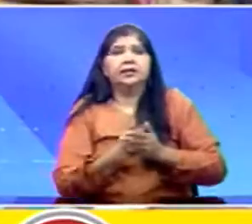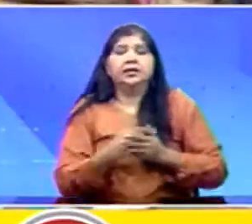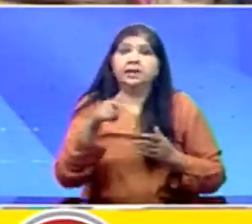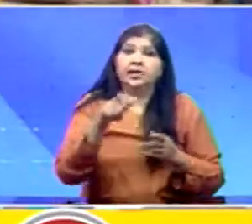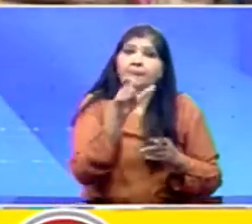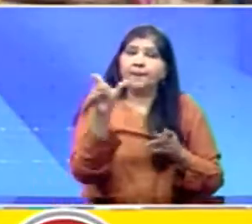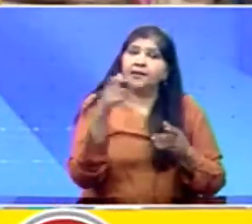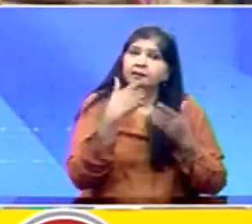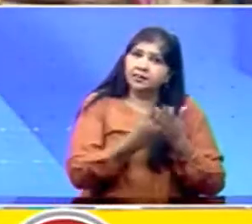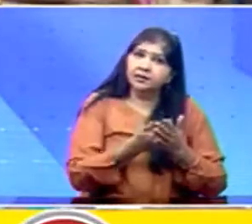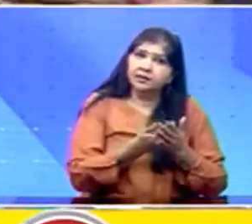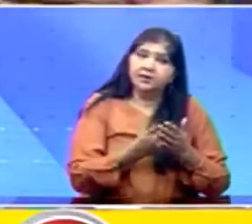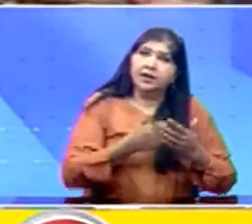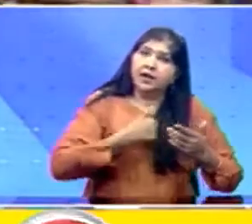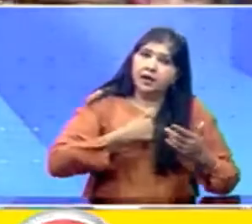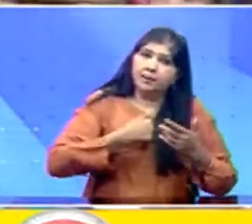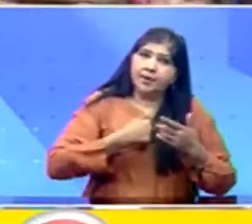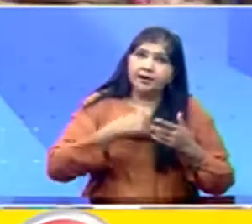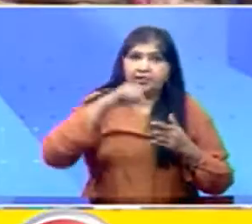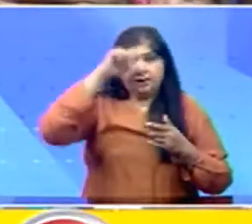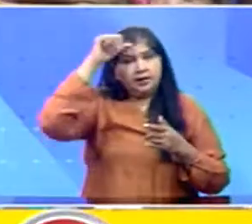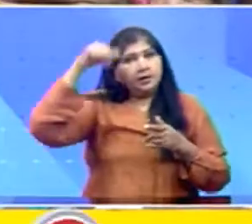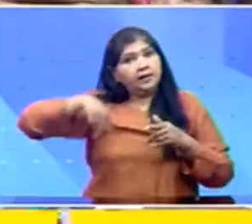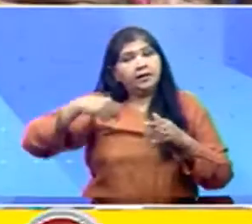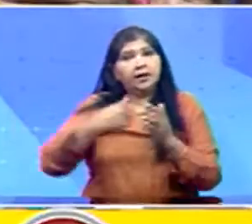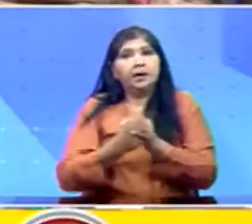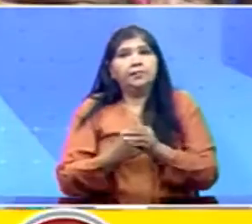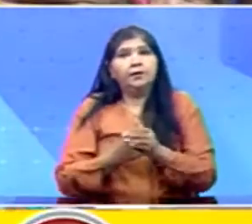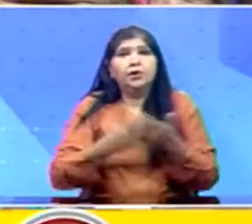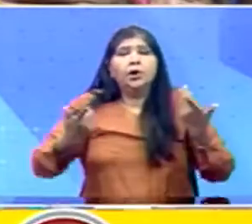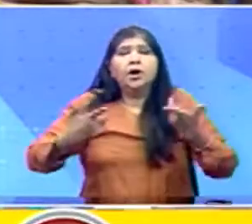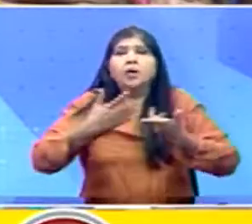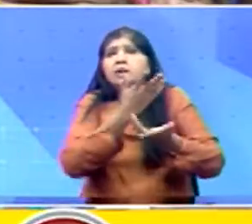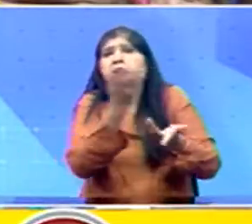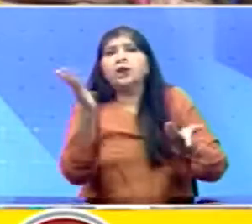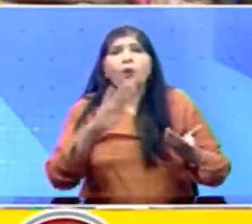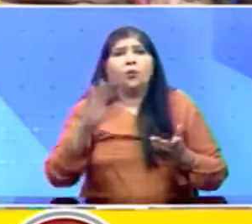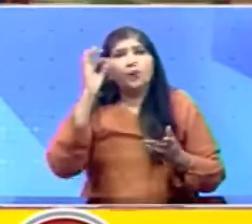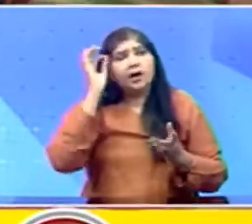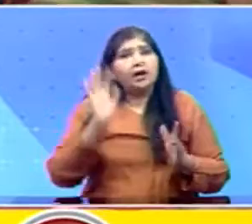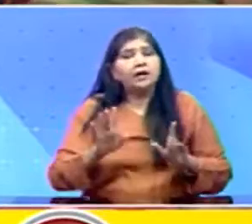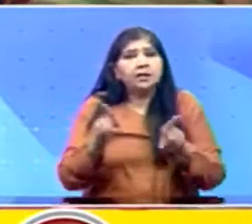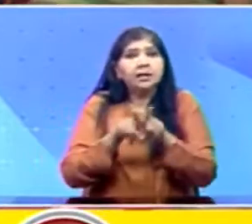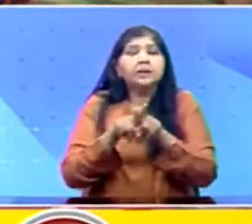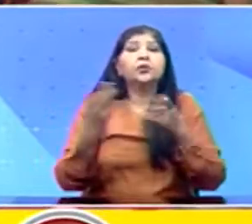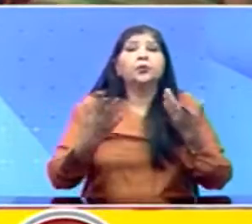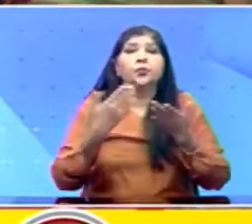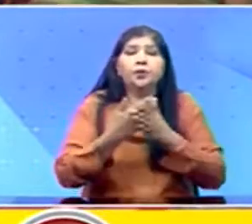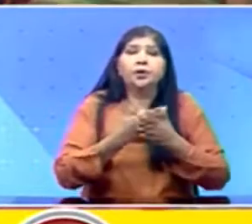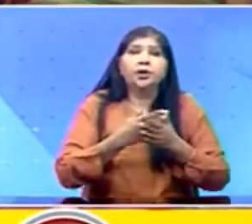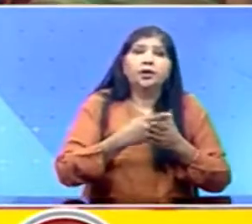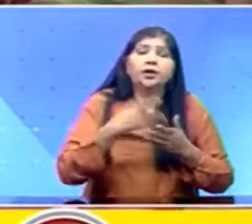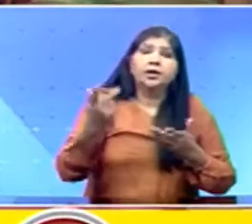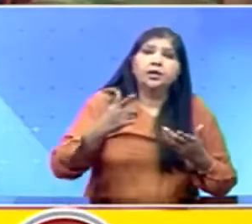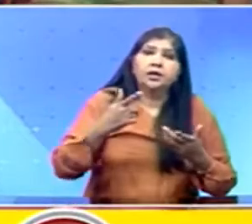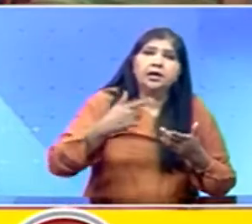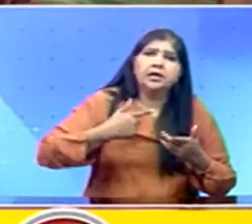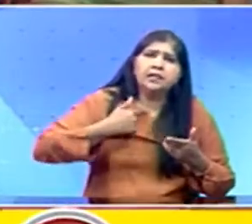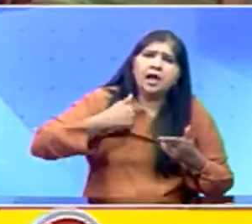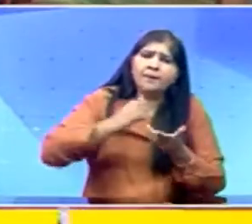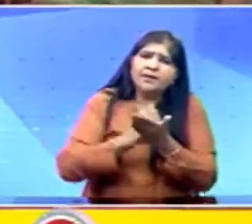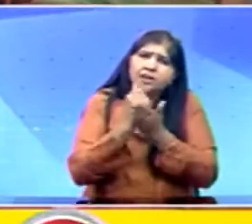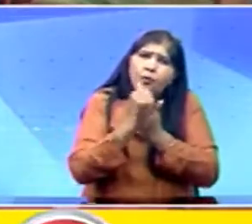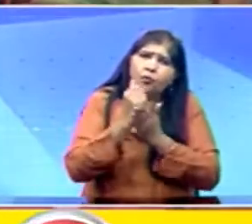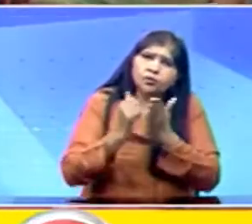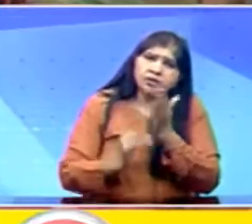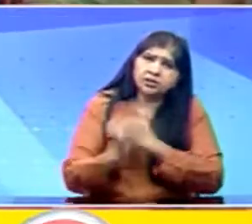मंत्र हमारे देश में इतना लोगपुरिय इसलिए है क्योंकि सतत चलते रहना